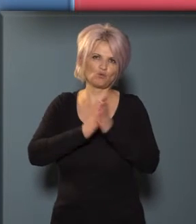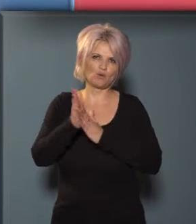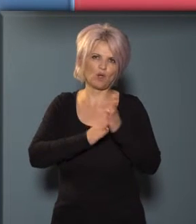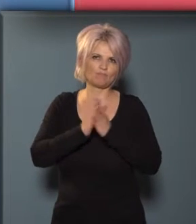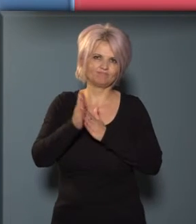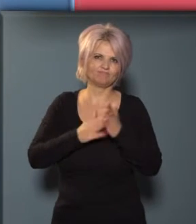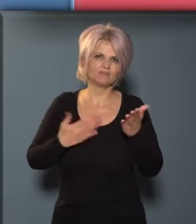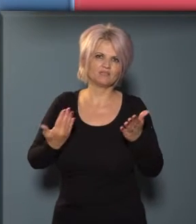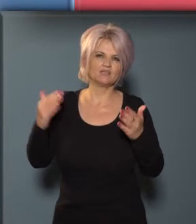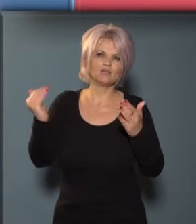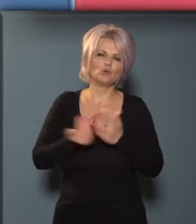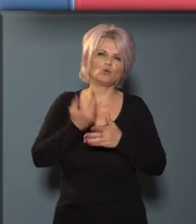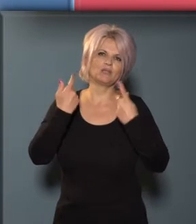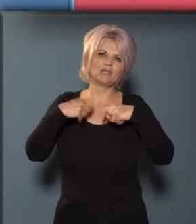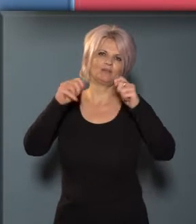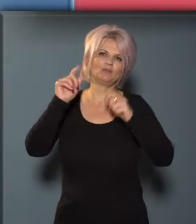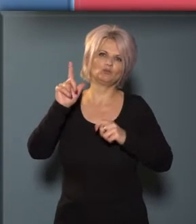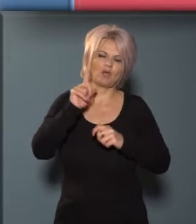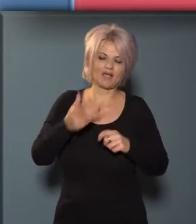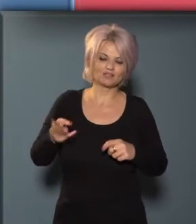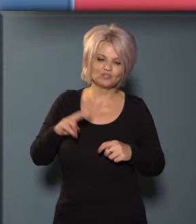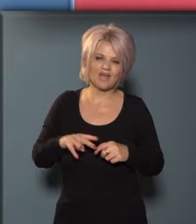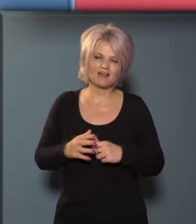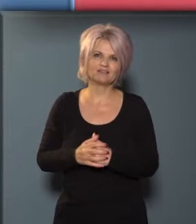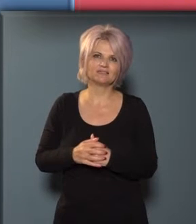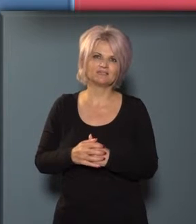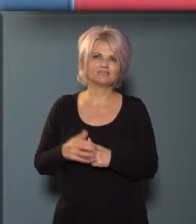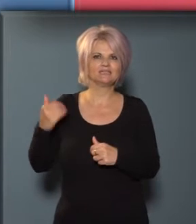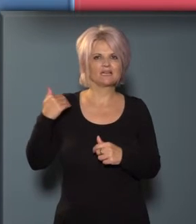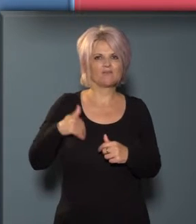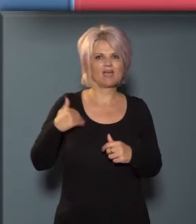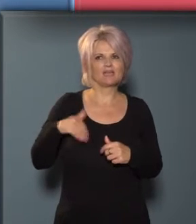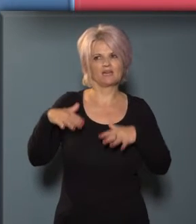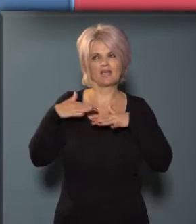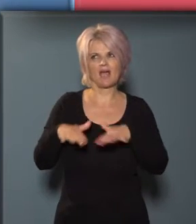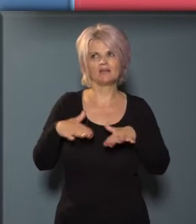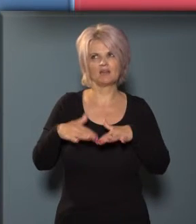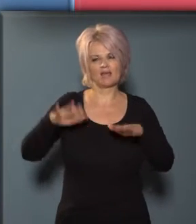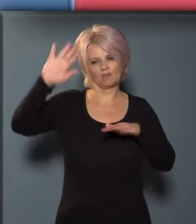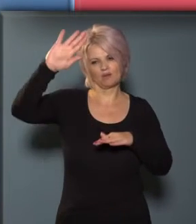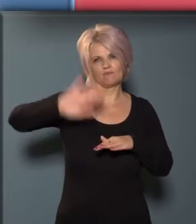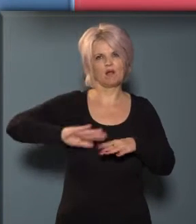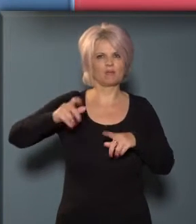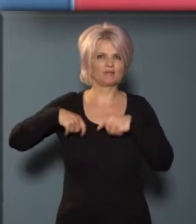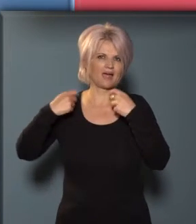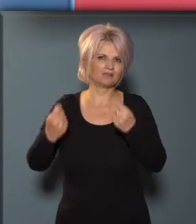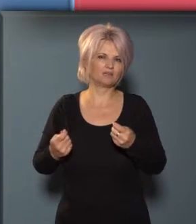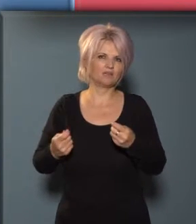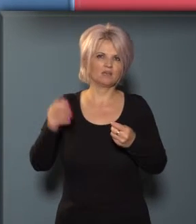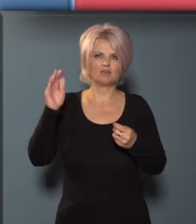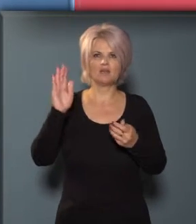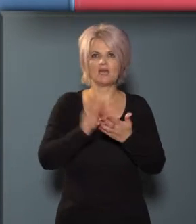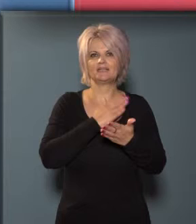hiszen egy új építésű lakásnál fehérek általában a falak, amivel átadják, aránylag